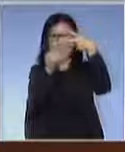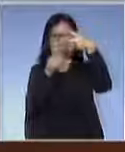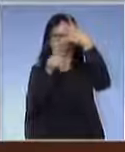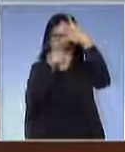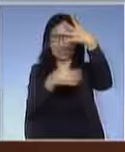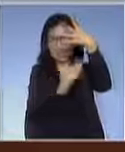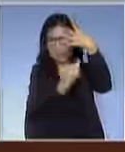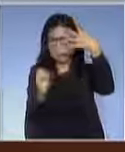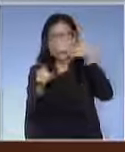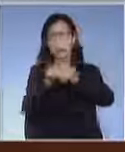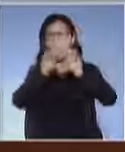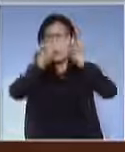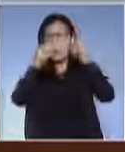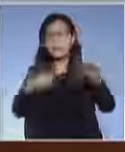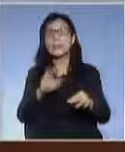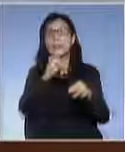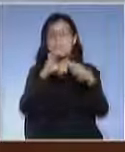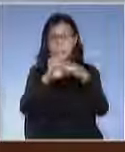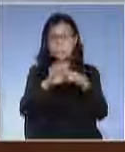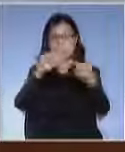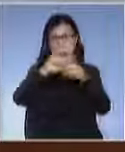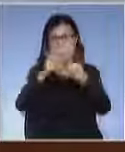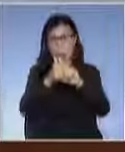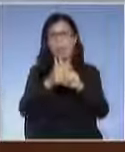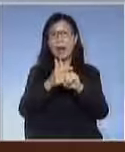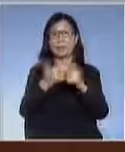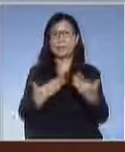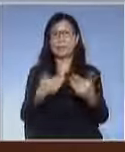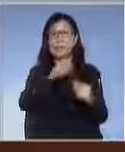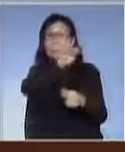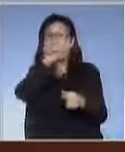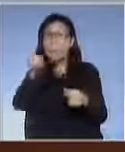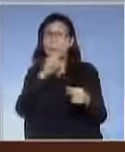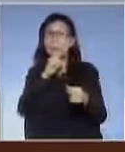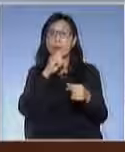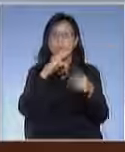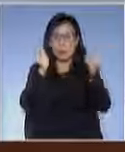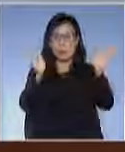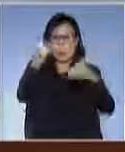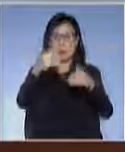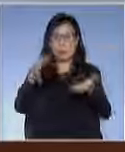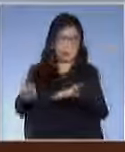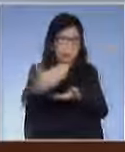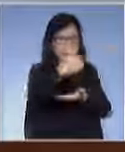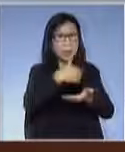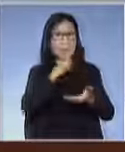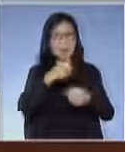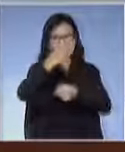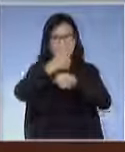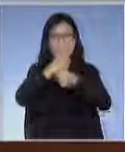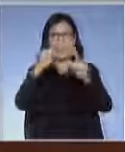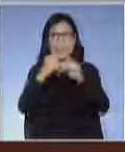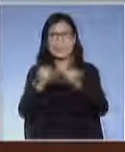開諮詢，就該項措施的擬議執行框架收集職方及職